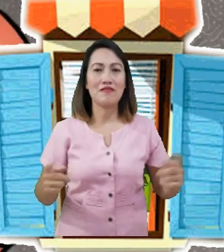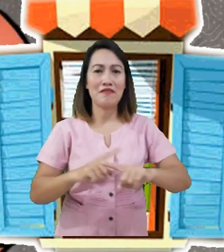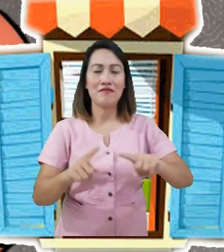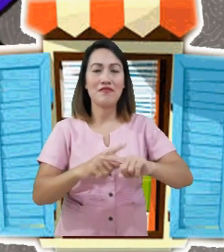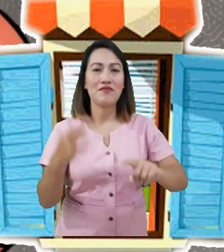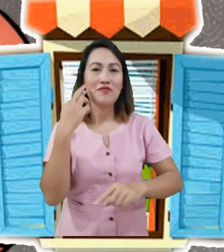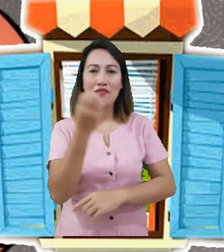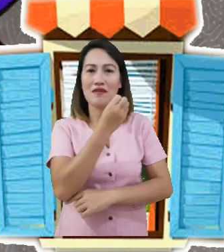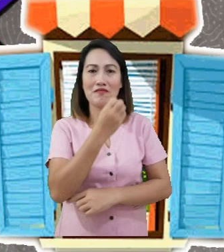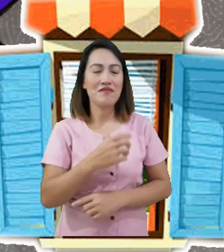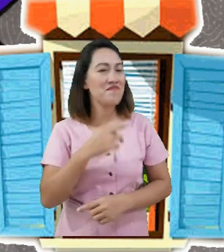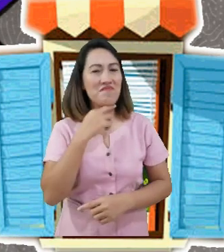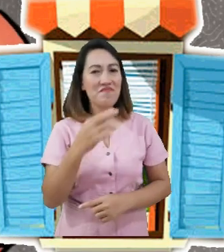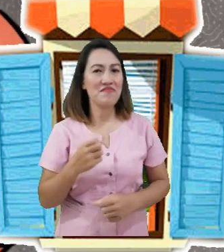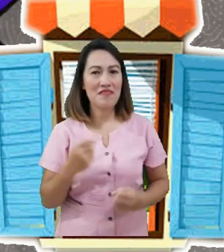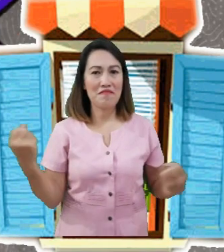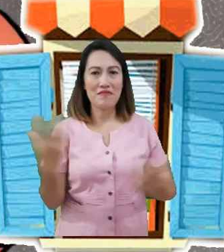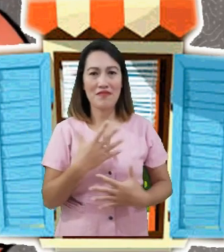aking katatakutan.